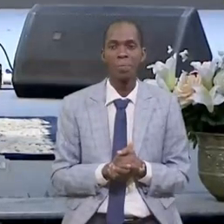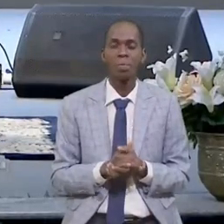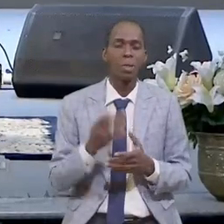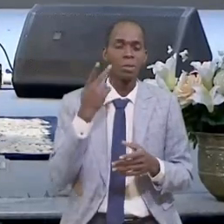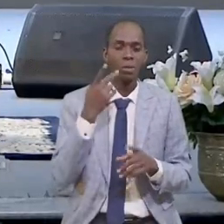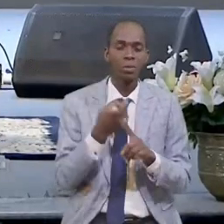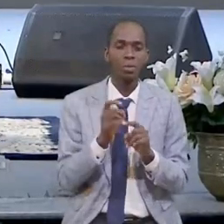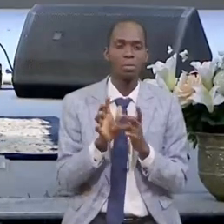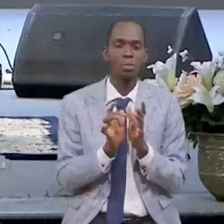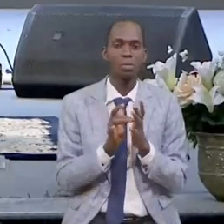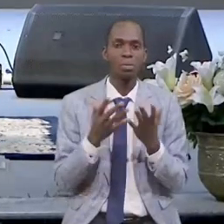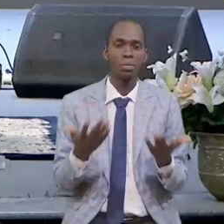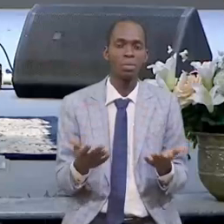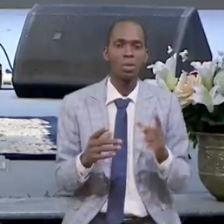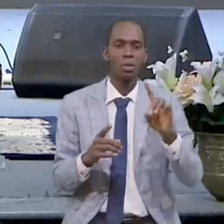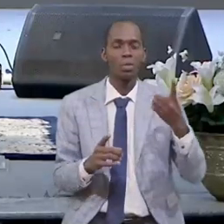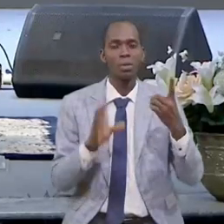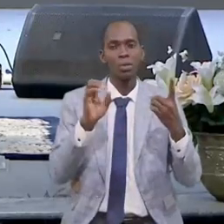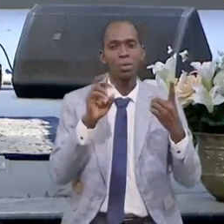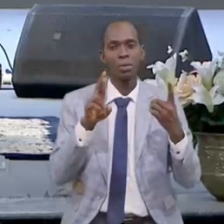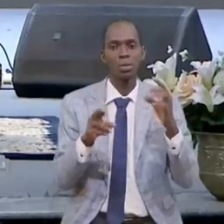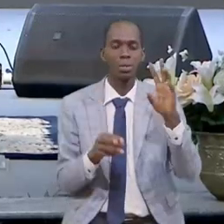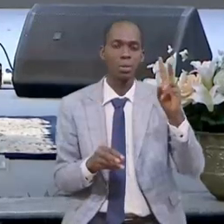En 1 Corinthiens chapitre 16,